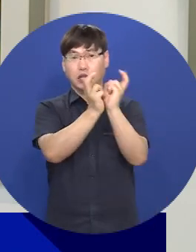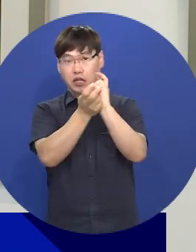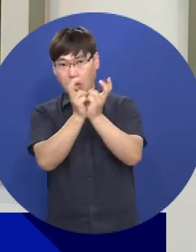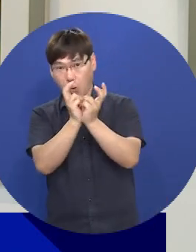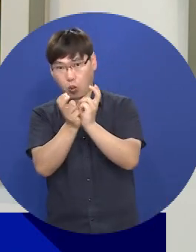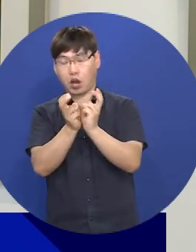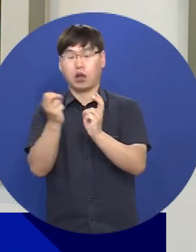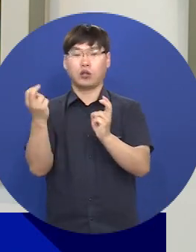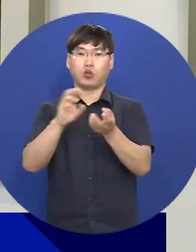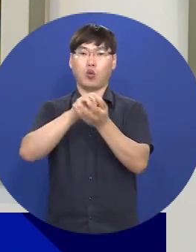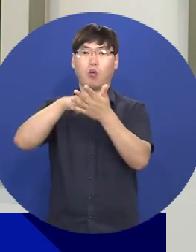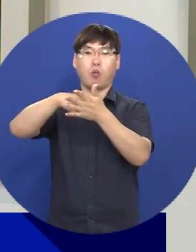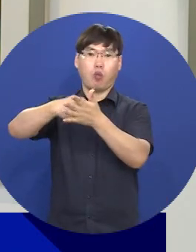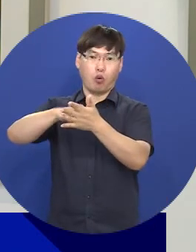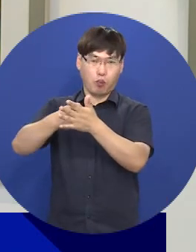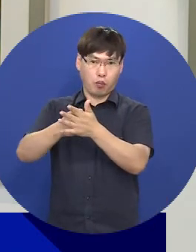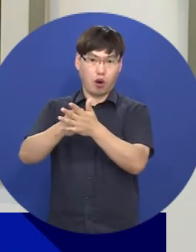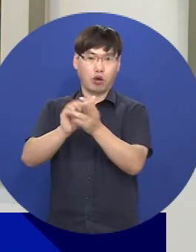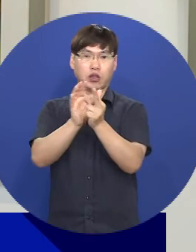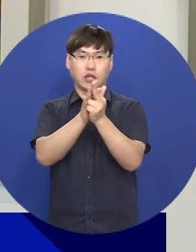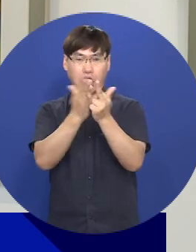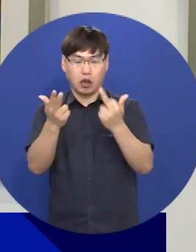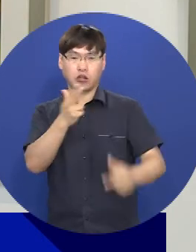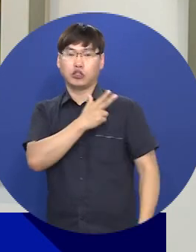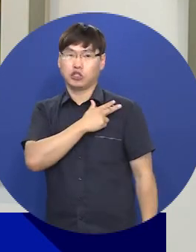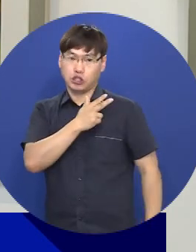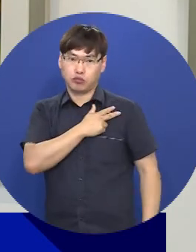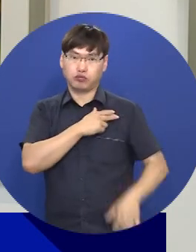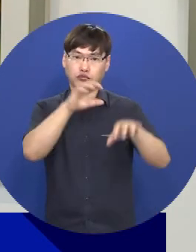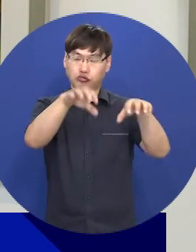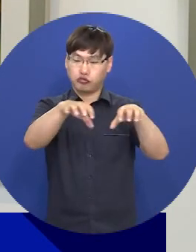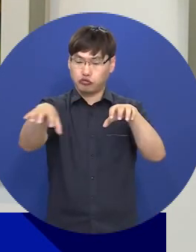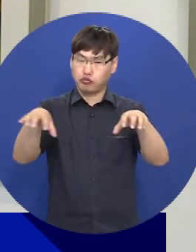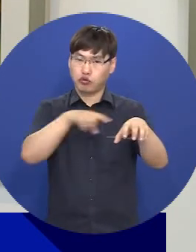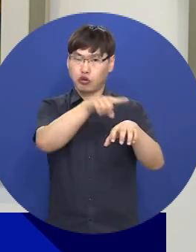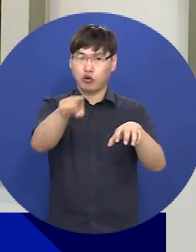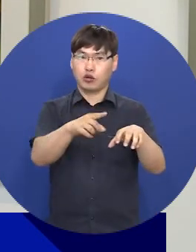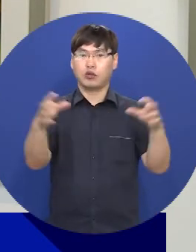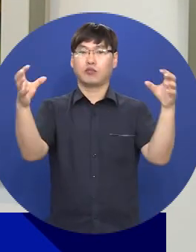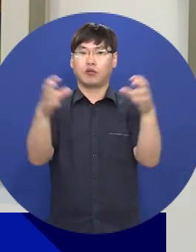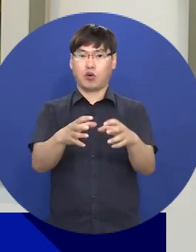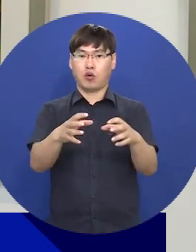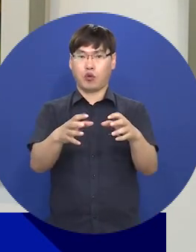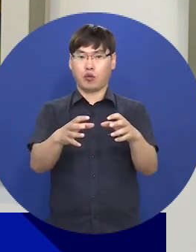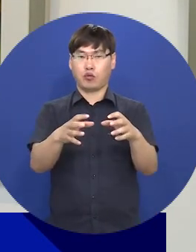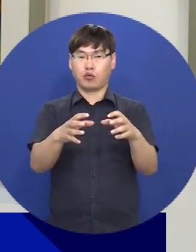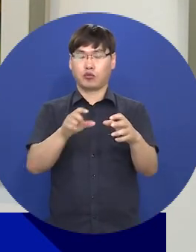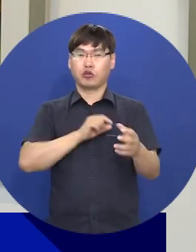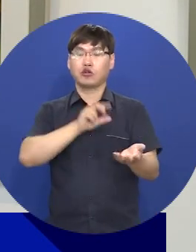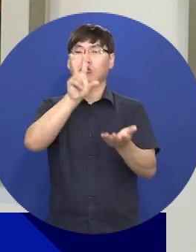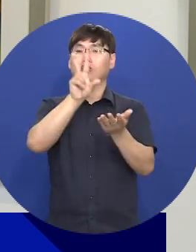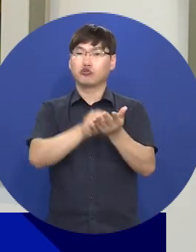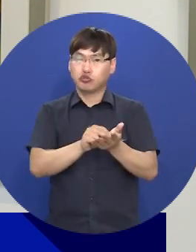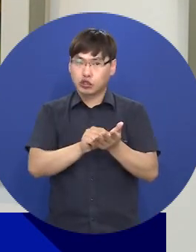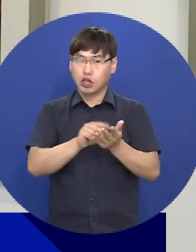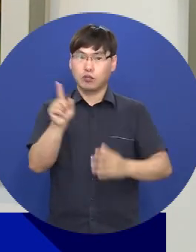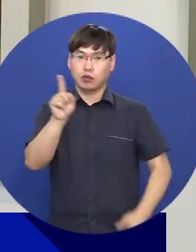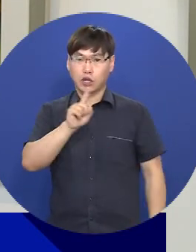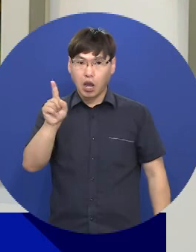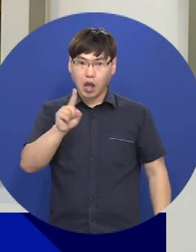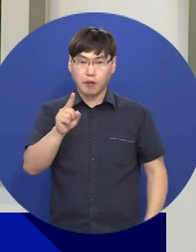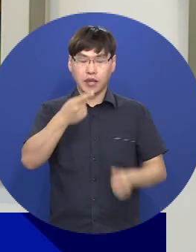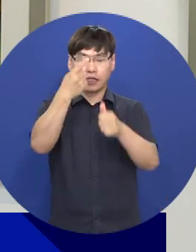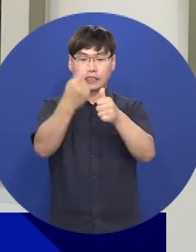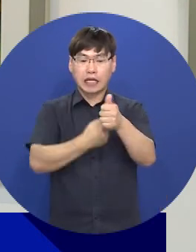대화, 부평, 대활령, 진부. 주제는 당연히 평창군의 관내